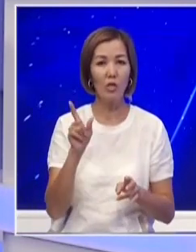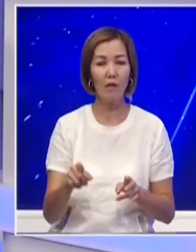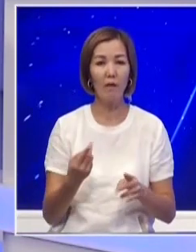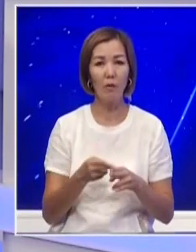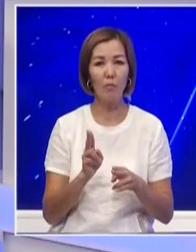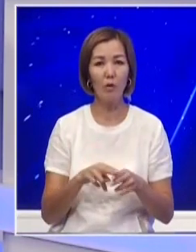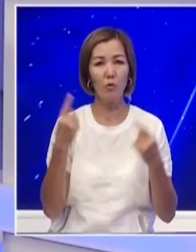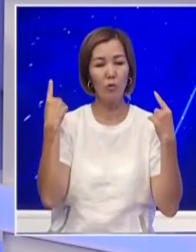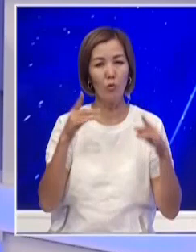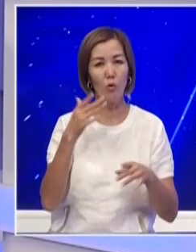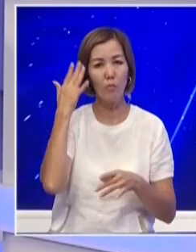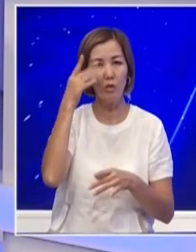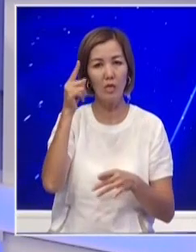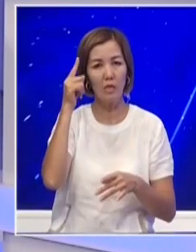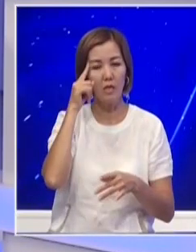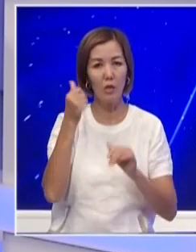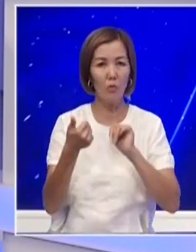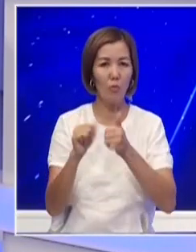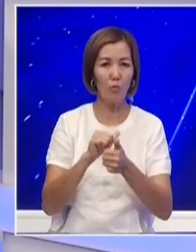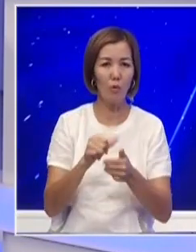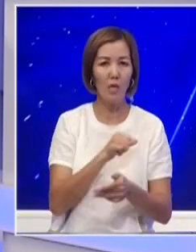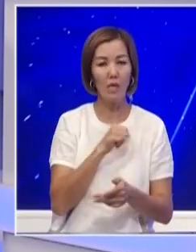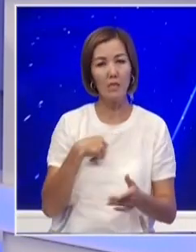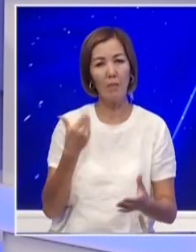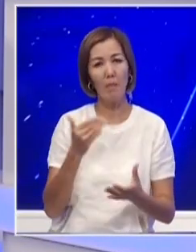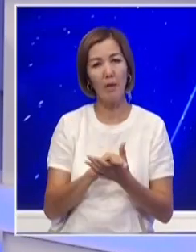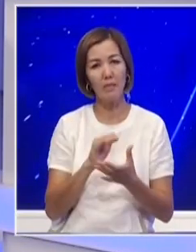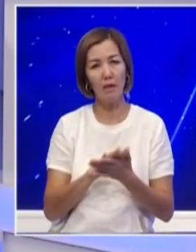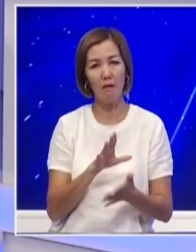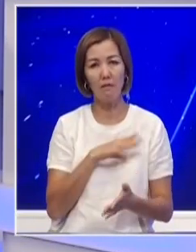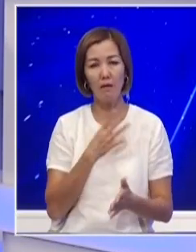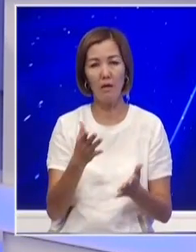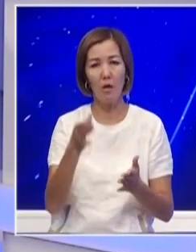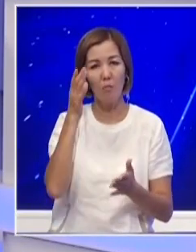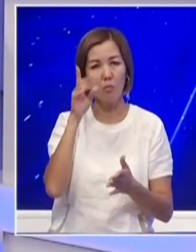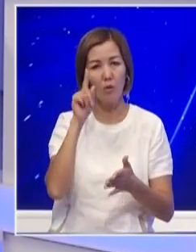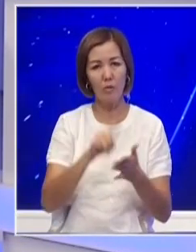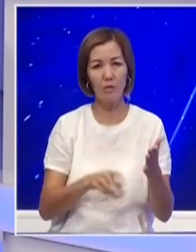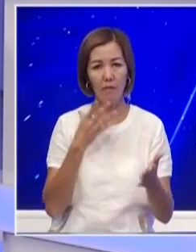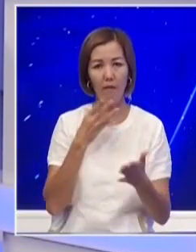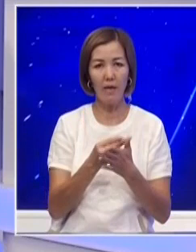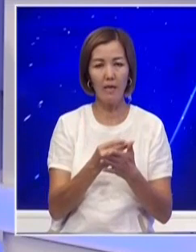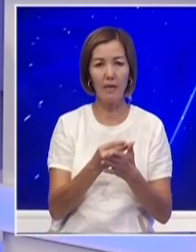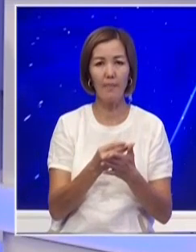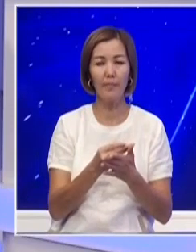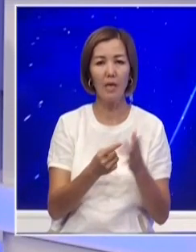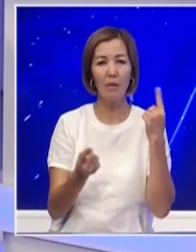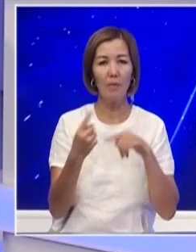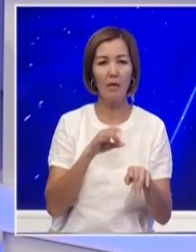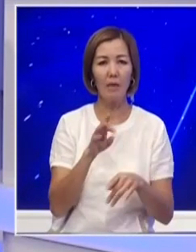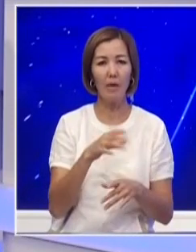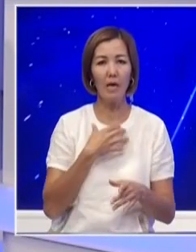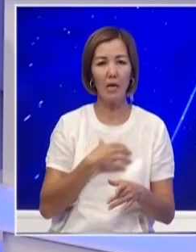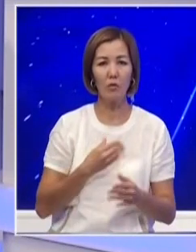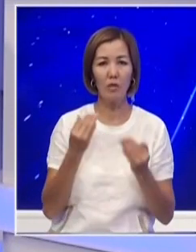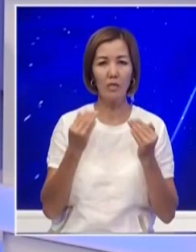принес другое мышление и иную систему самопознания. Мудро возвышаясь над своим временем, произведения Абая Кунанбаева актуальны